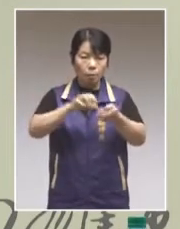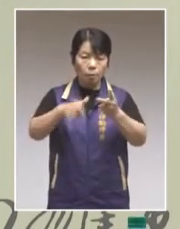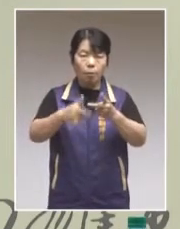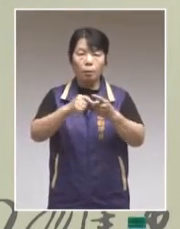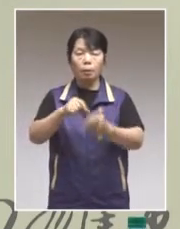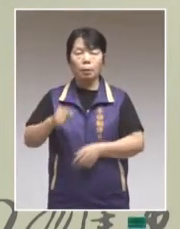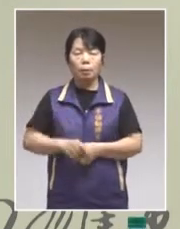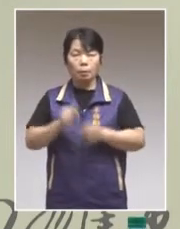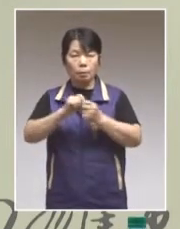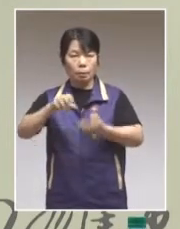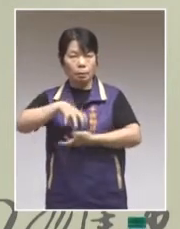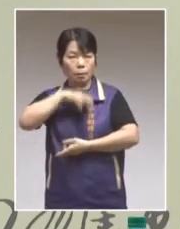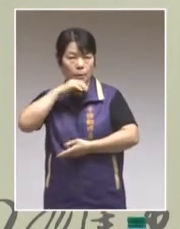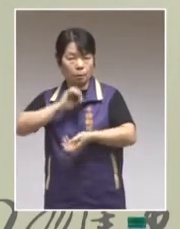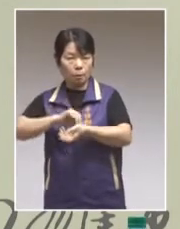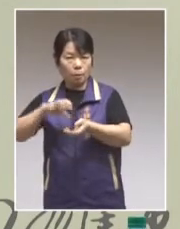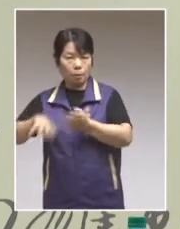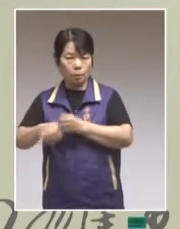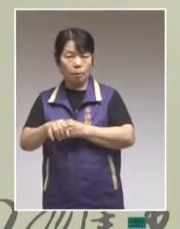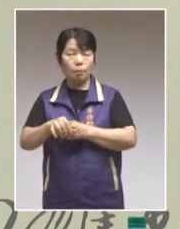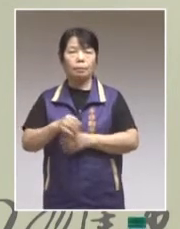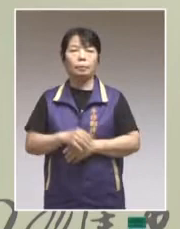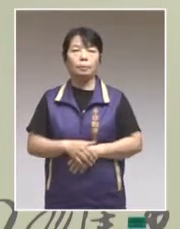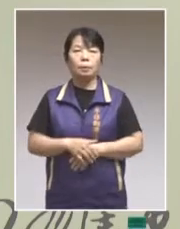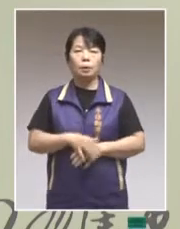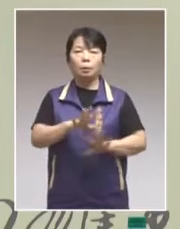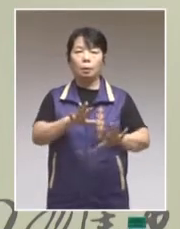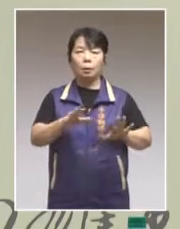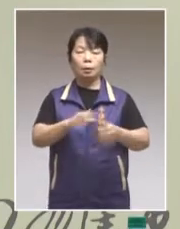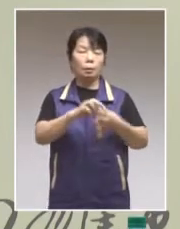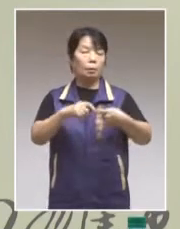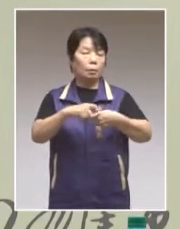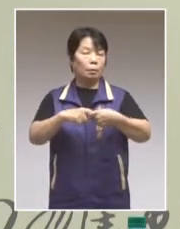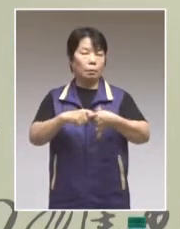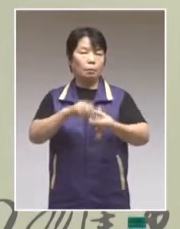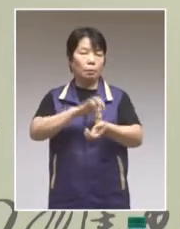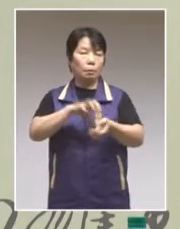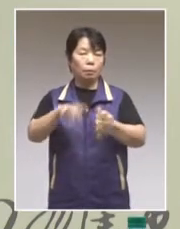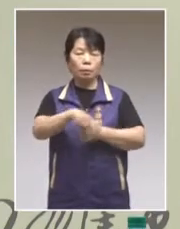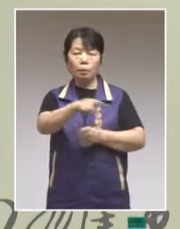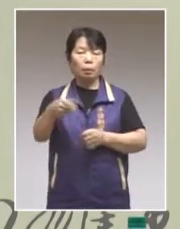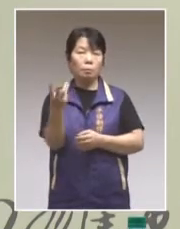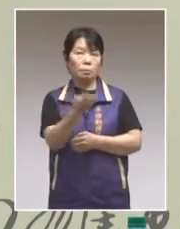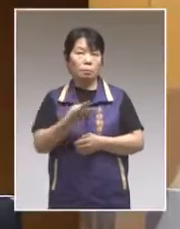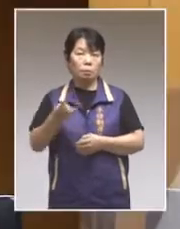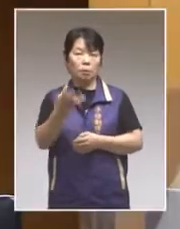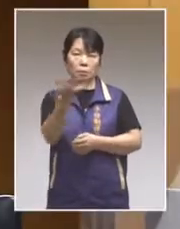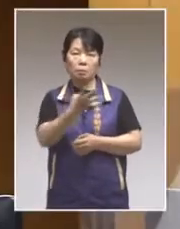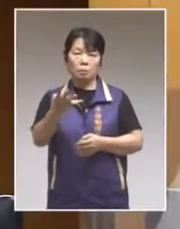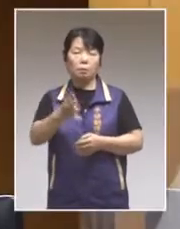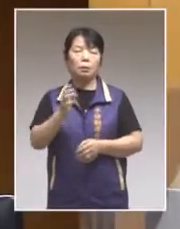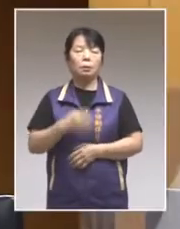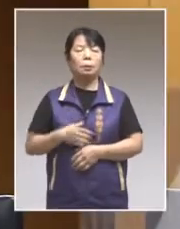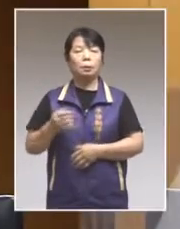疫旅馆，必要的时候他们就是专责的病房。 台师， 好，谢